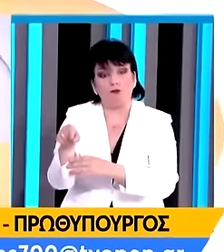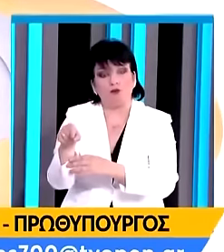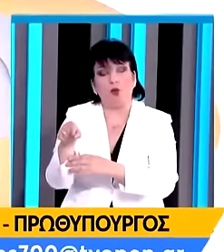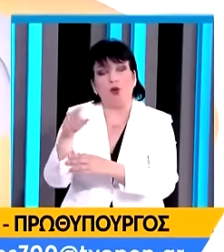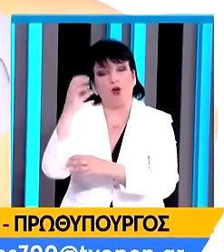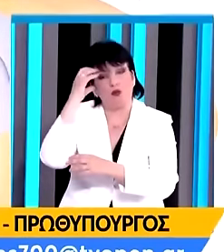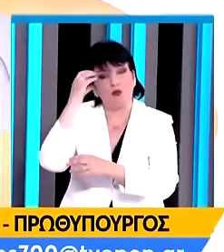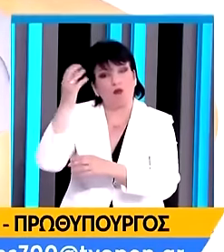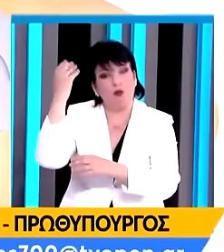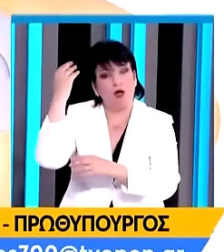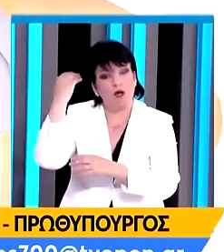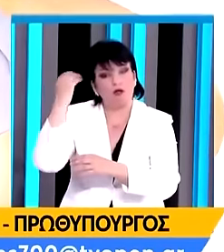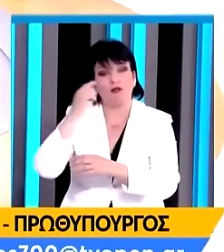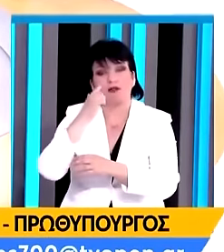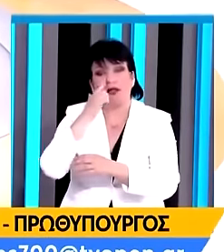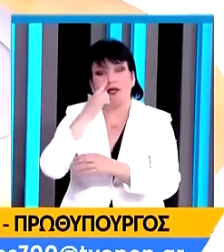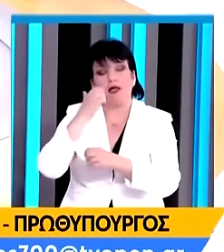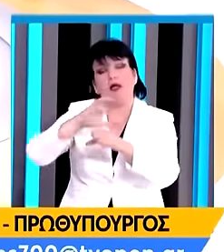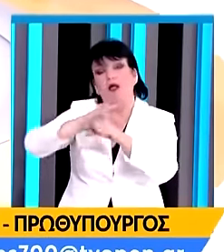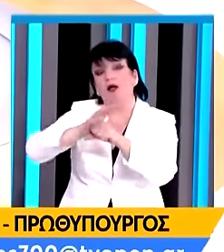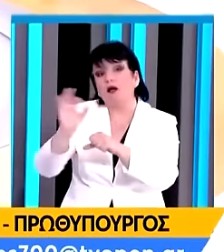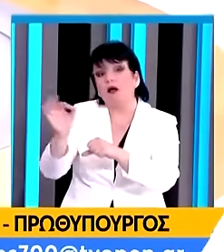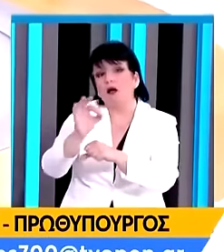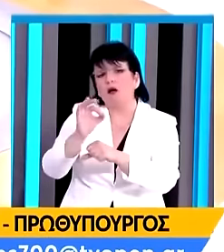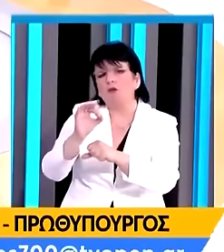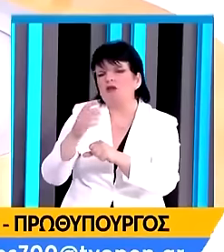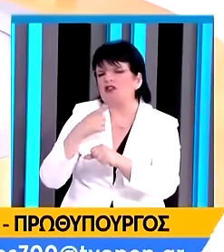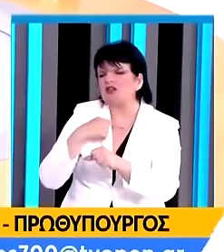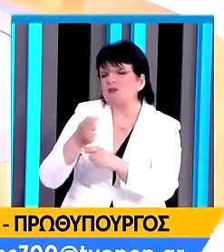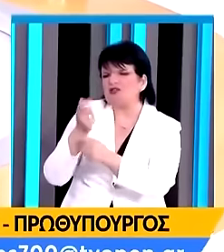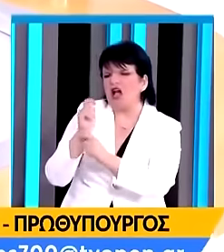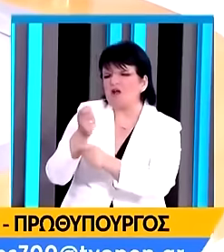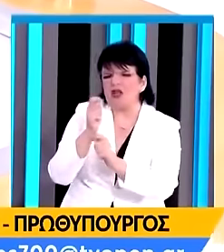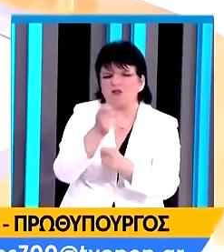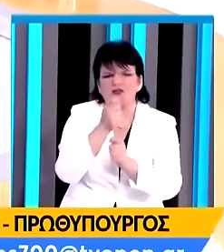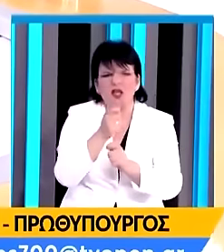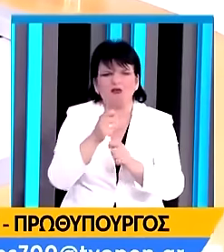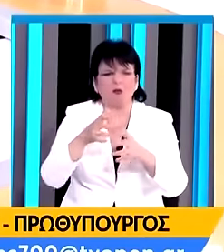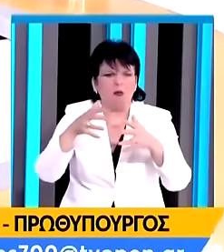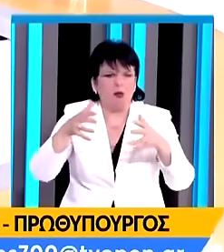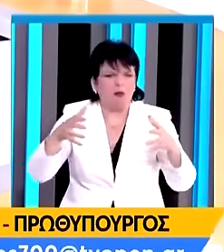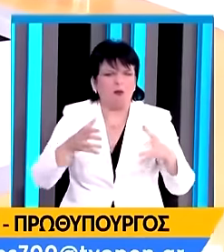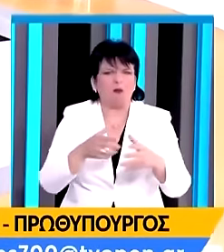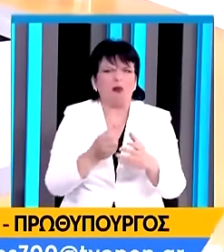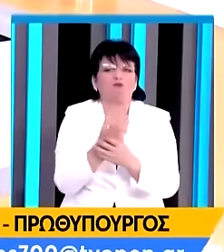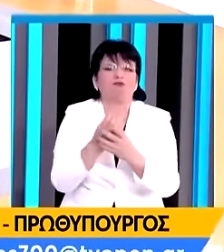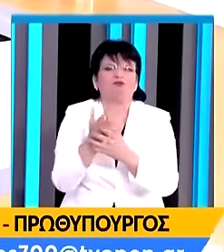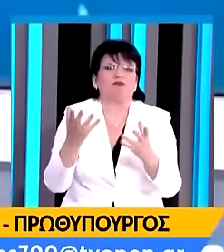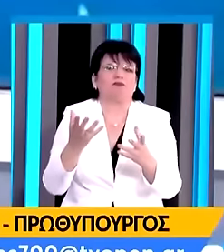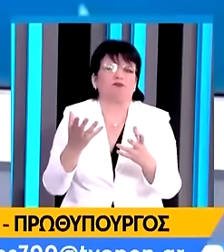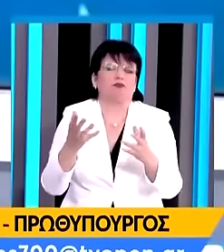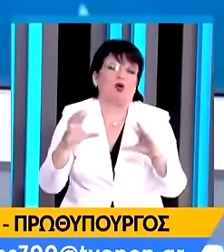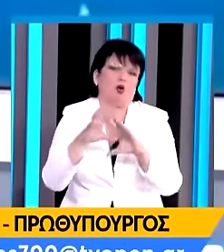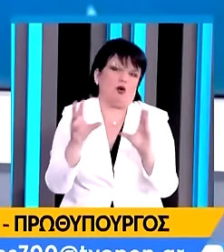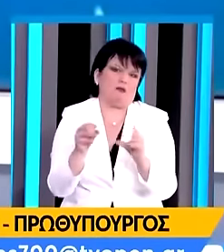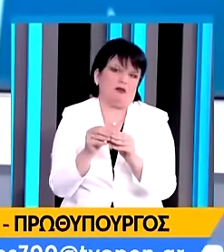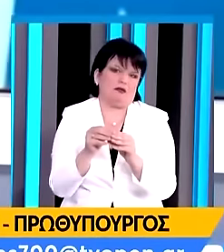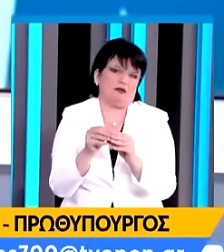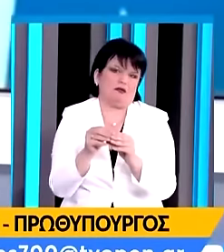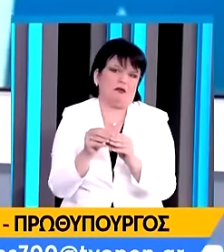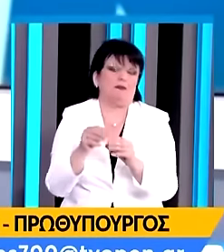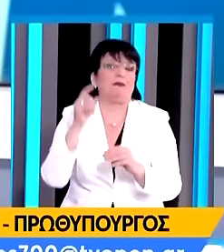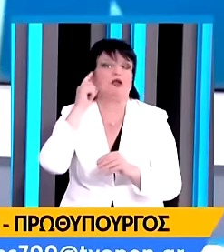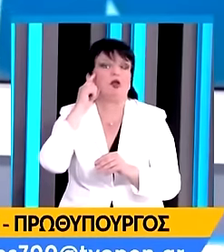πανδημίας. Ναι, όπου ένας χρόνος που δεν ψαρεύσαμε και ξαφνικά μας λέγανε οι ψαράδες πόσο περισσότερα ψάρια υπήρχαν. Άρα μην τα παρεξηγούμε όλα. Και